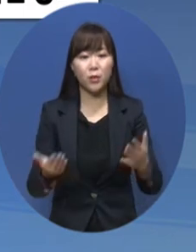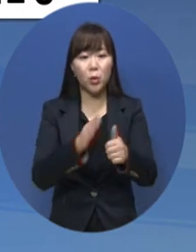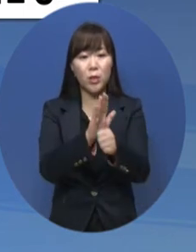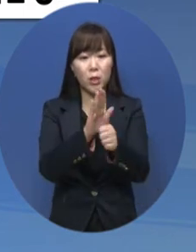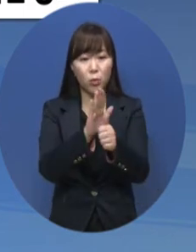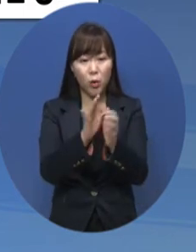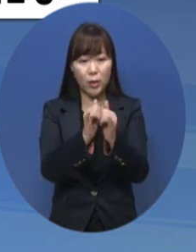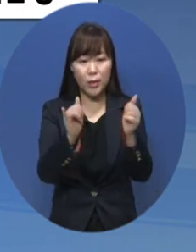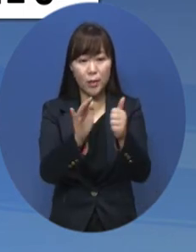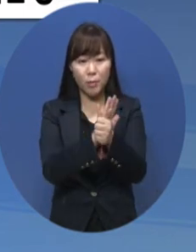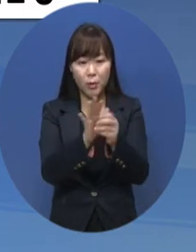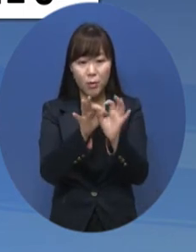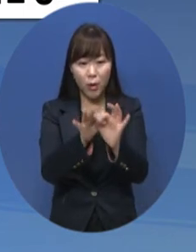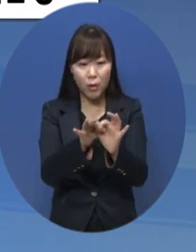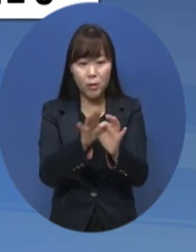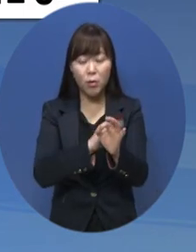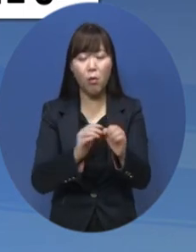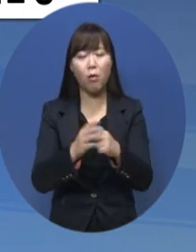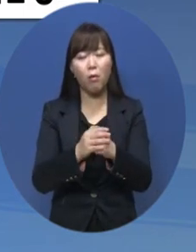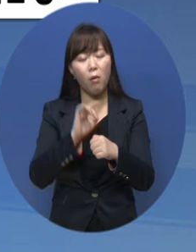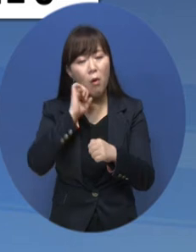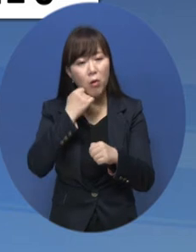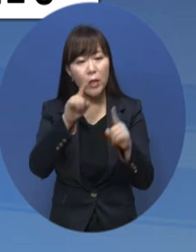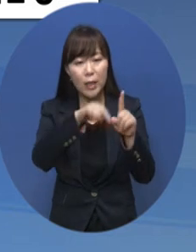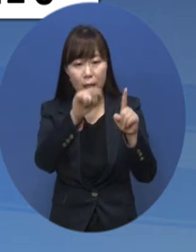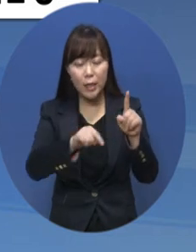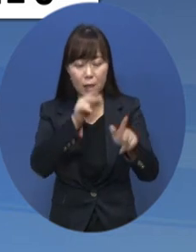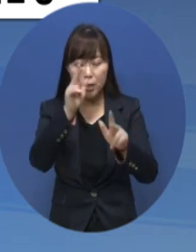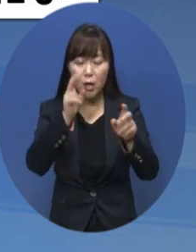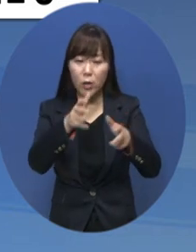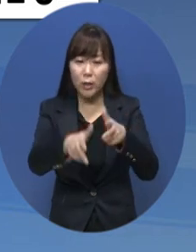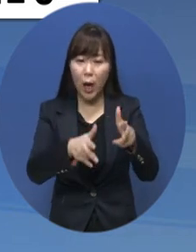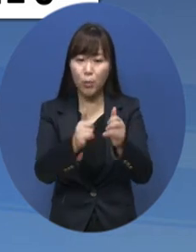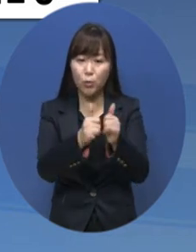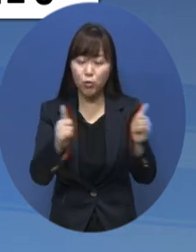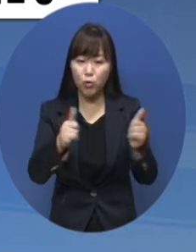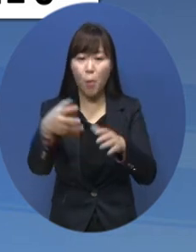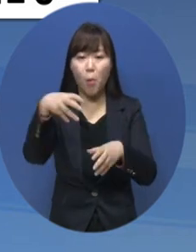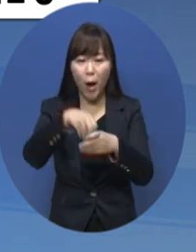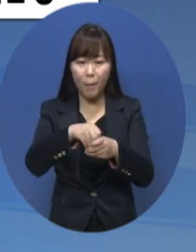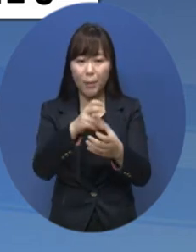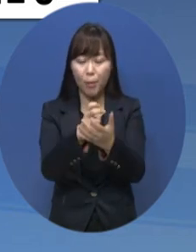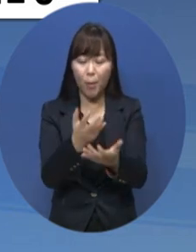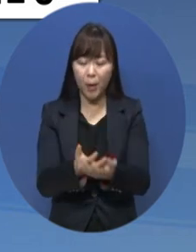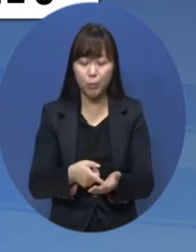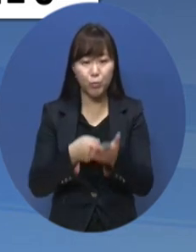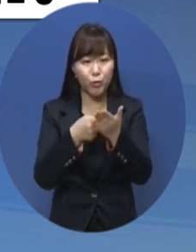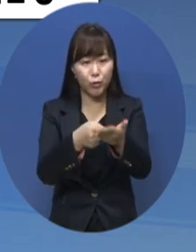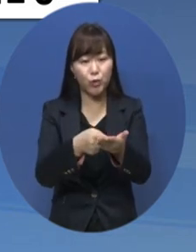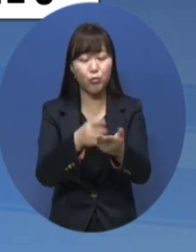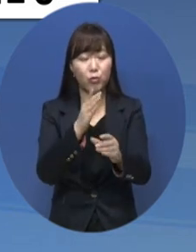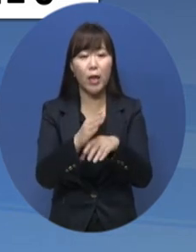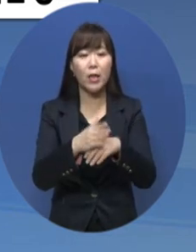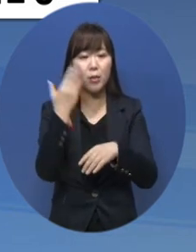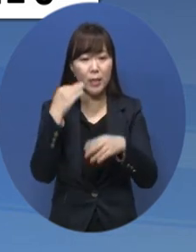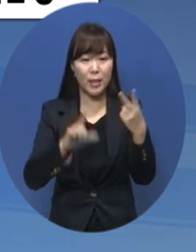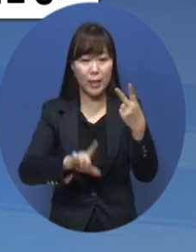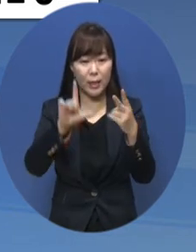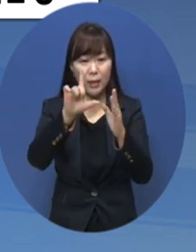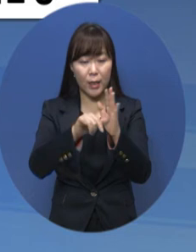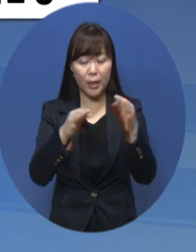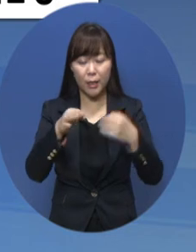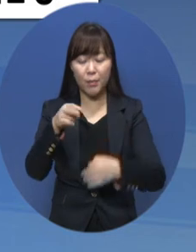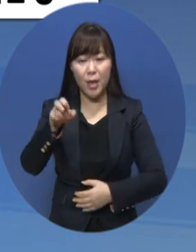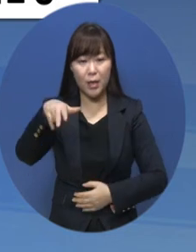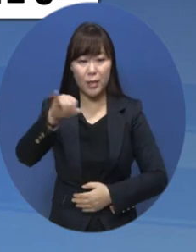근로지원인 서비스 제공 대상에 영세한 1인 사업주를 포함토록 하는 법안이 추진됩니다. 지난 2일 국민의힘 김일재 의원은